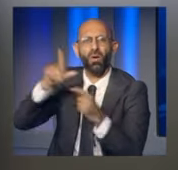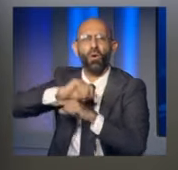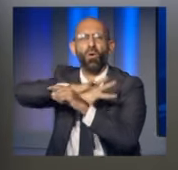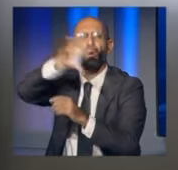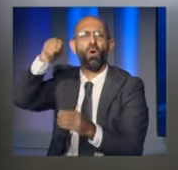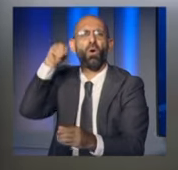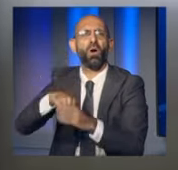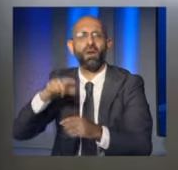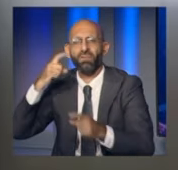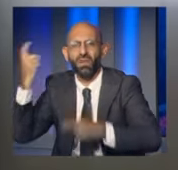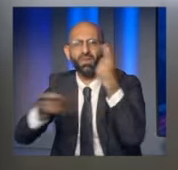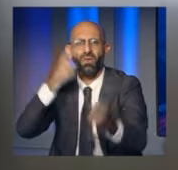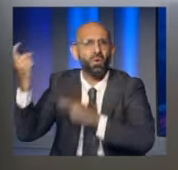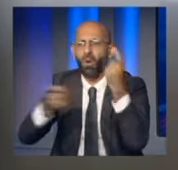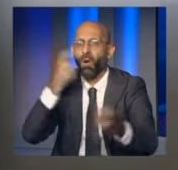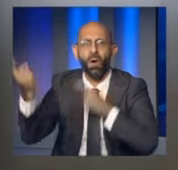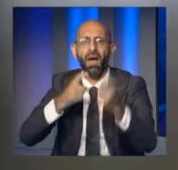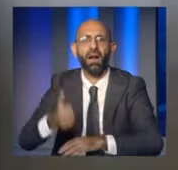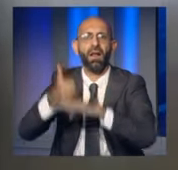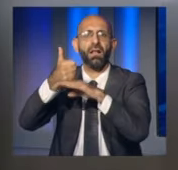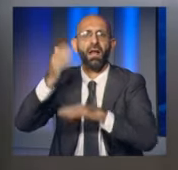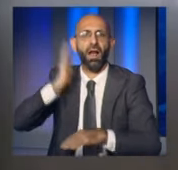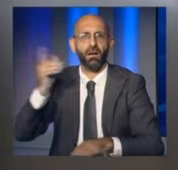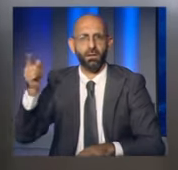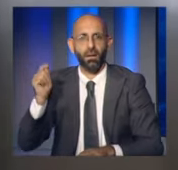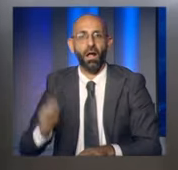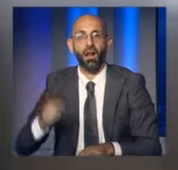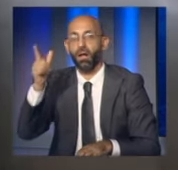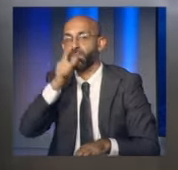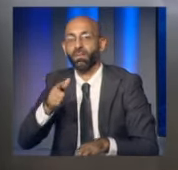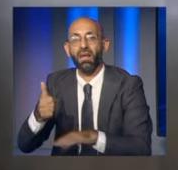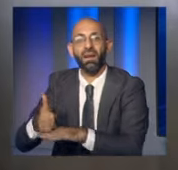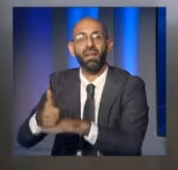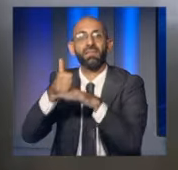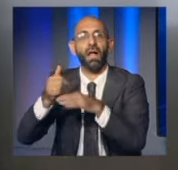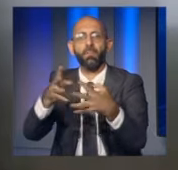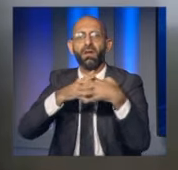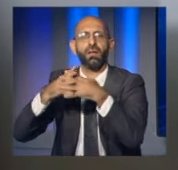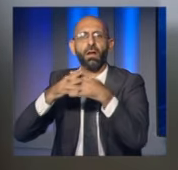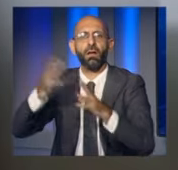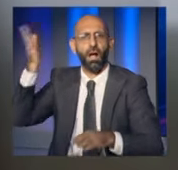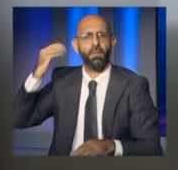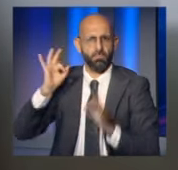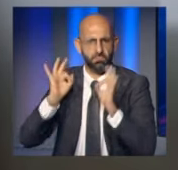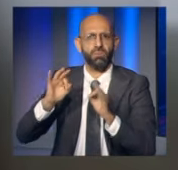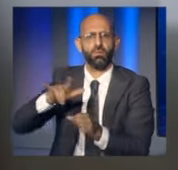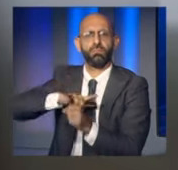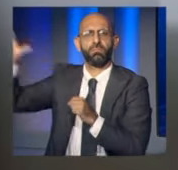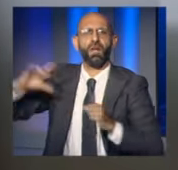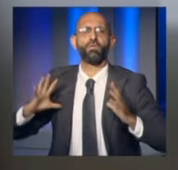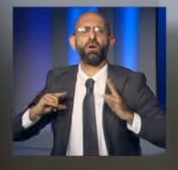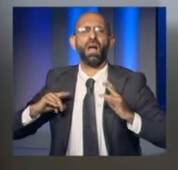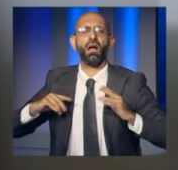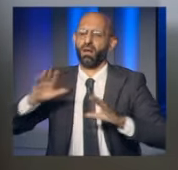والشرطة بتوظيف إمكاناتهم للبحث في عن مروحية الرئيس. ومن واشنطن أفيد أن